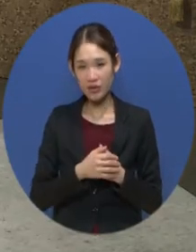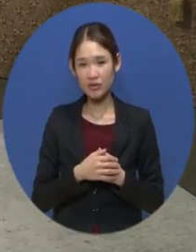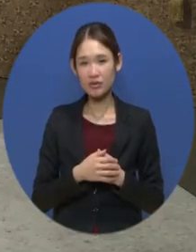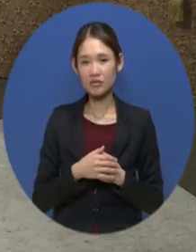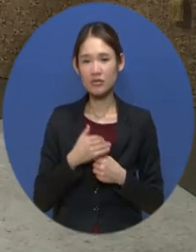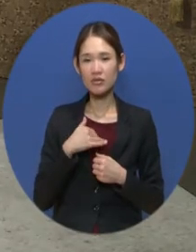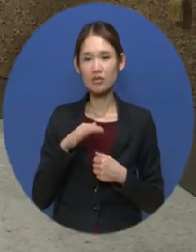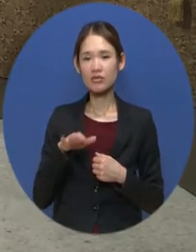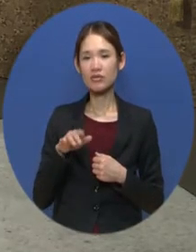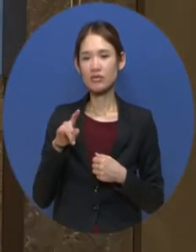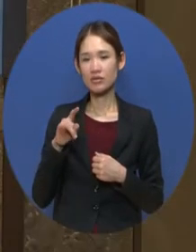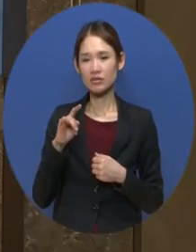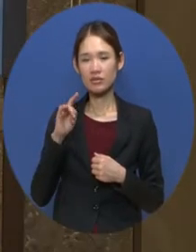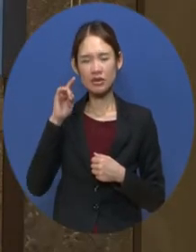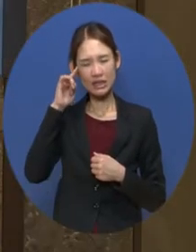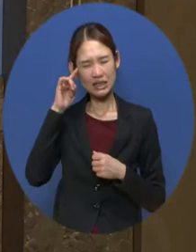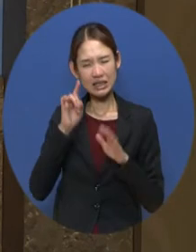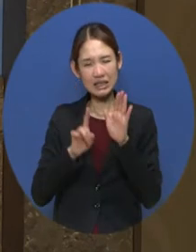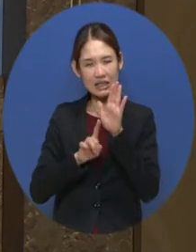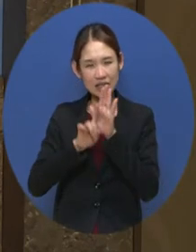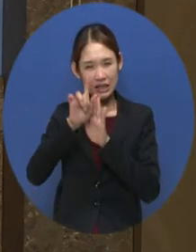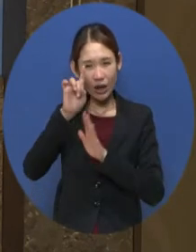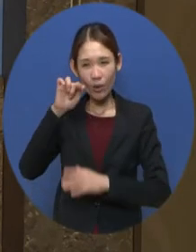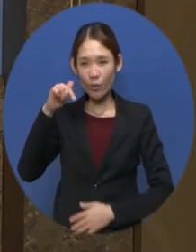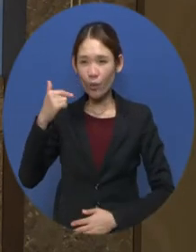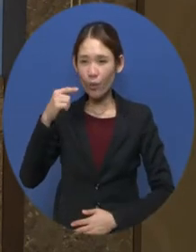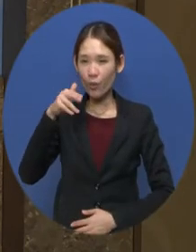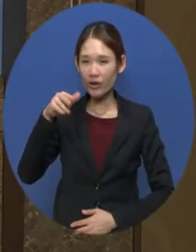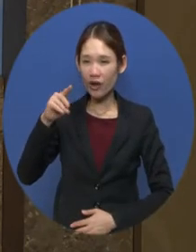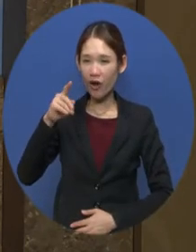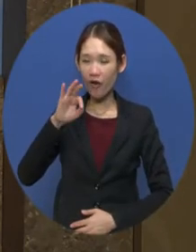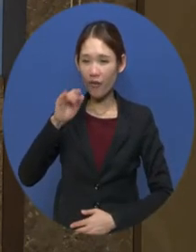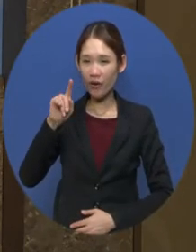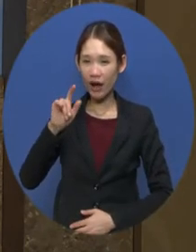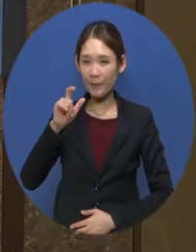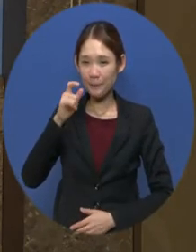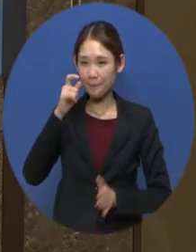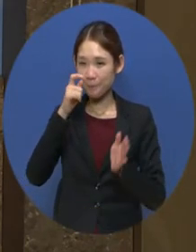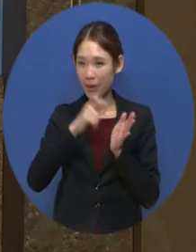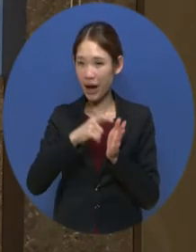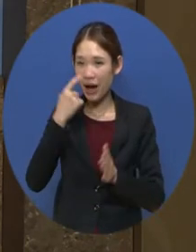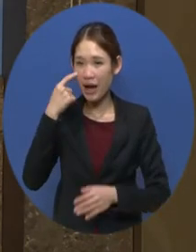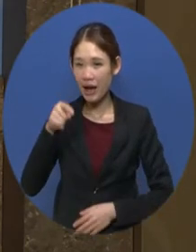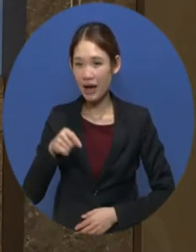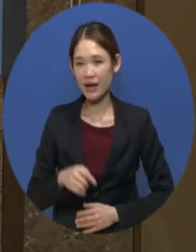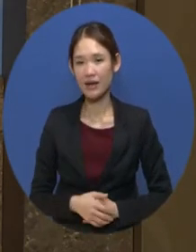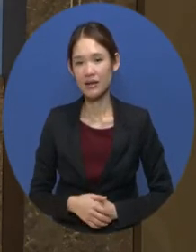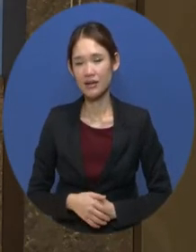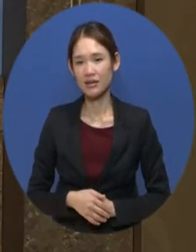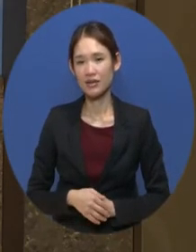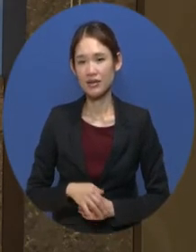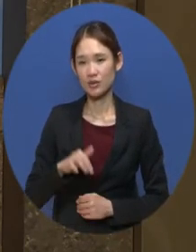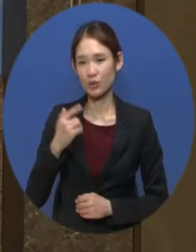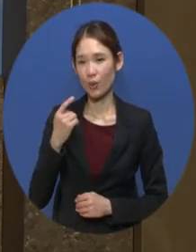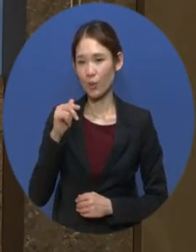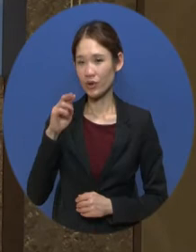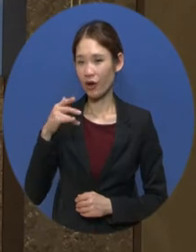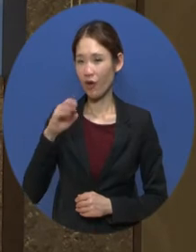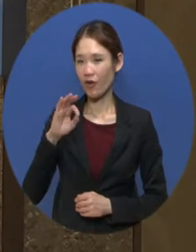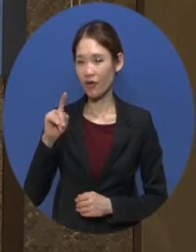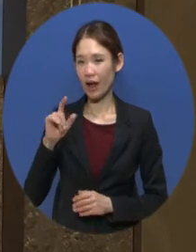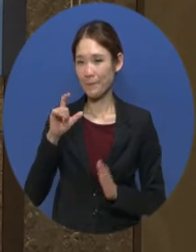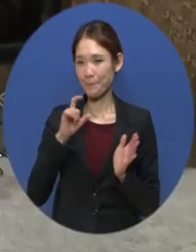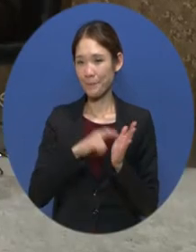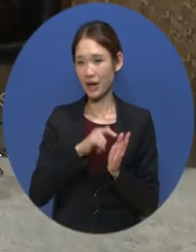지금 사실 여기다가 네. 고혈압이라고 등록을 해봤어요. 예예. 예. 고혈압. 네, 고혈압이라고